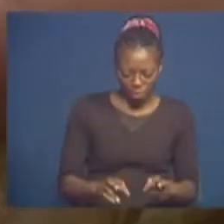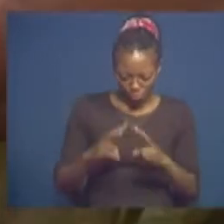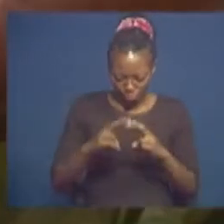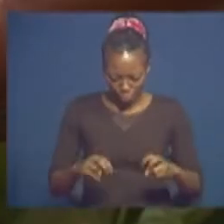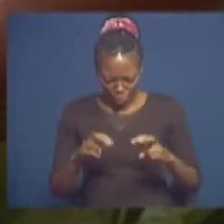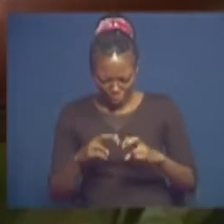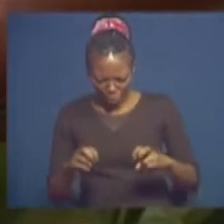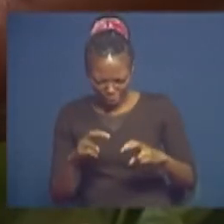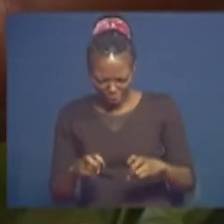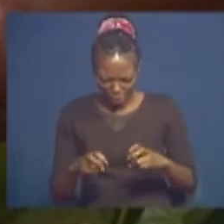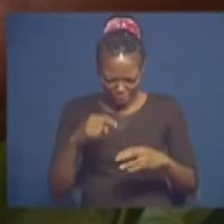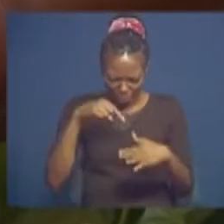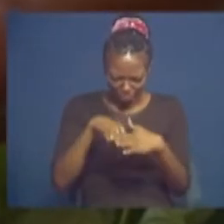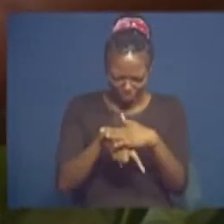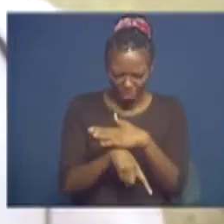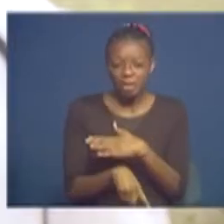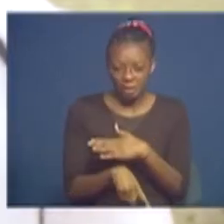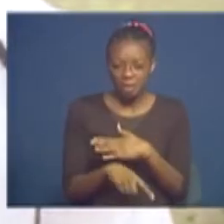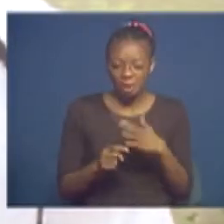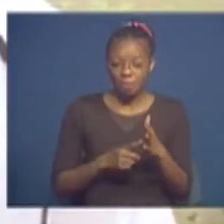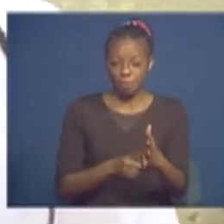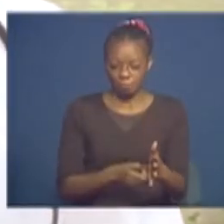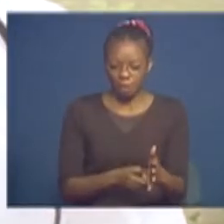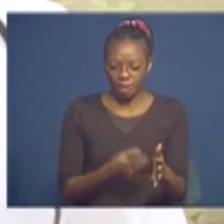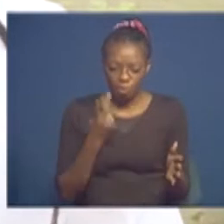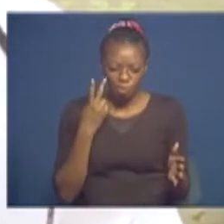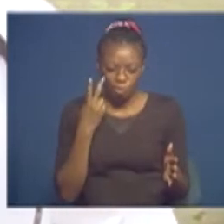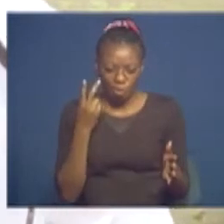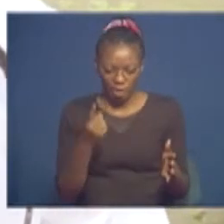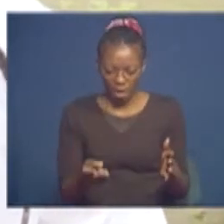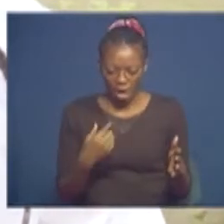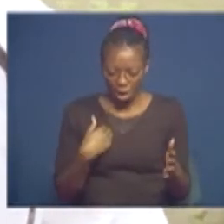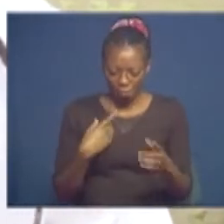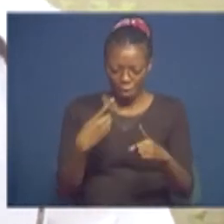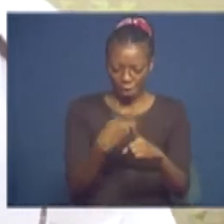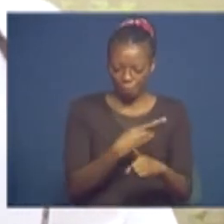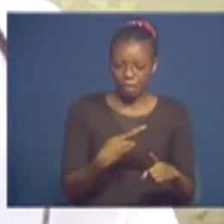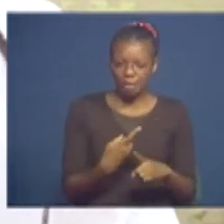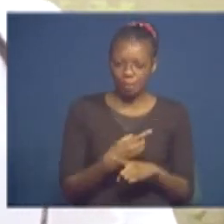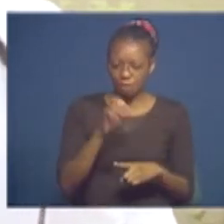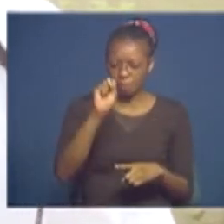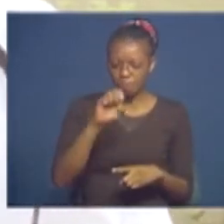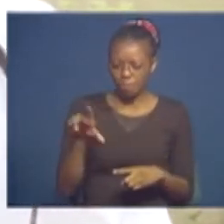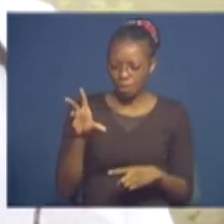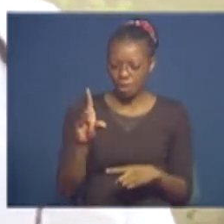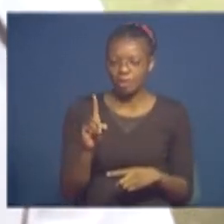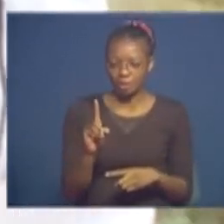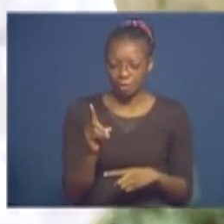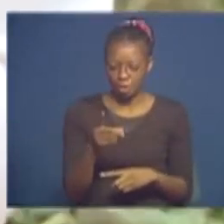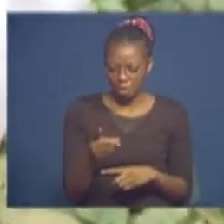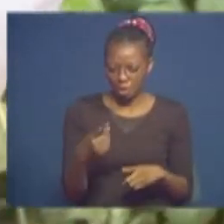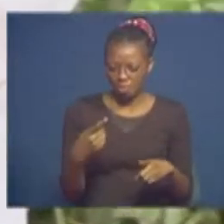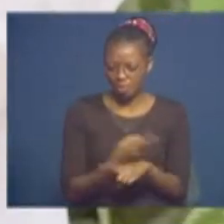kwa kina zaidi. Kwa mfano, ukiangalia hapa kuna tofauti kati ya hizi mbegu, ziko